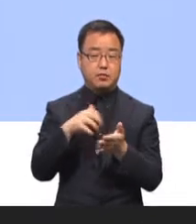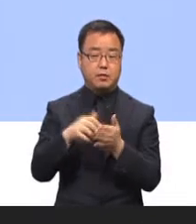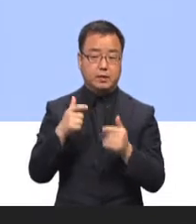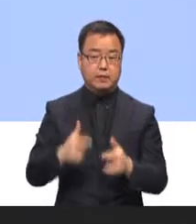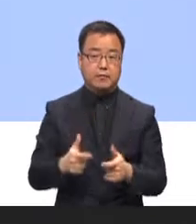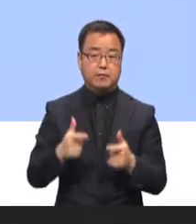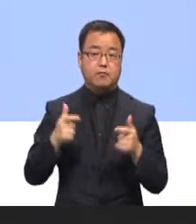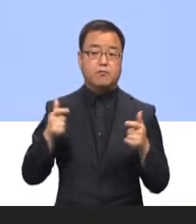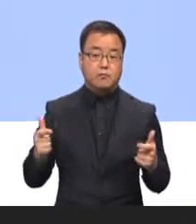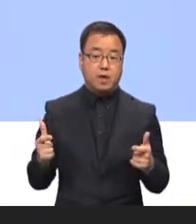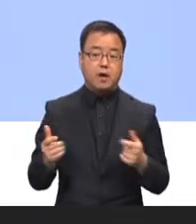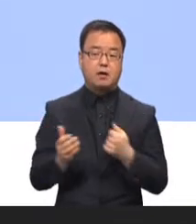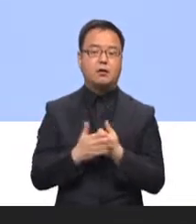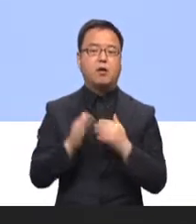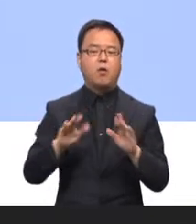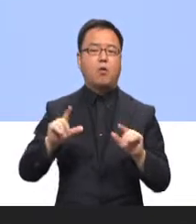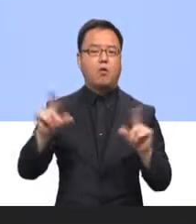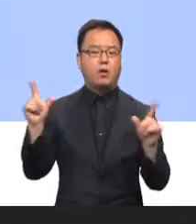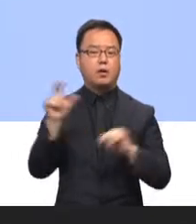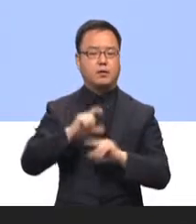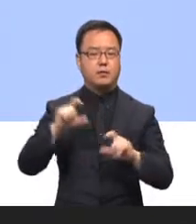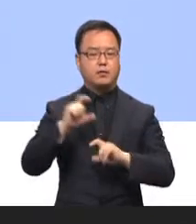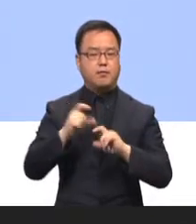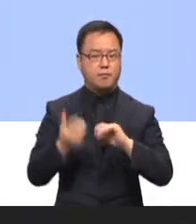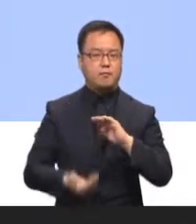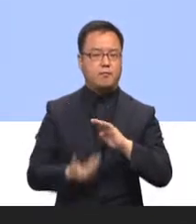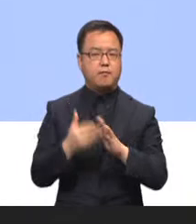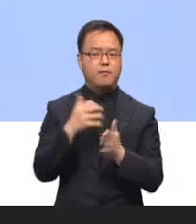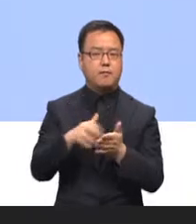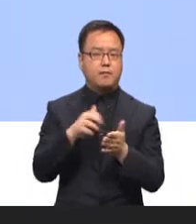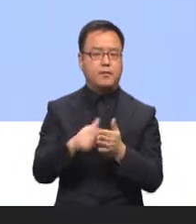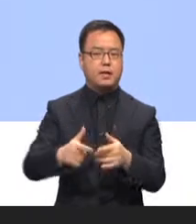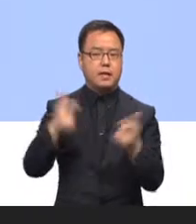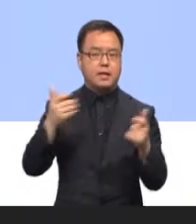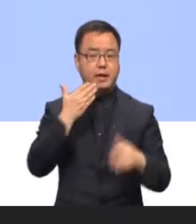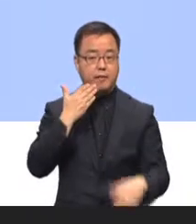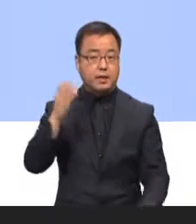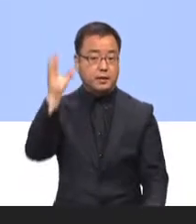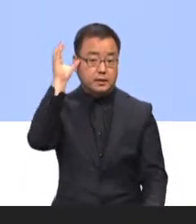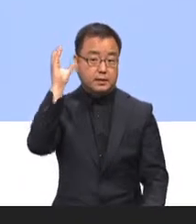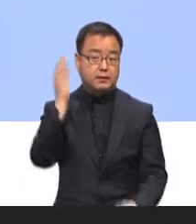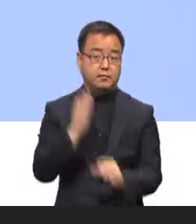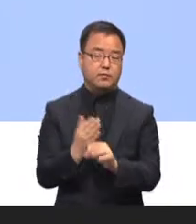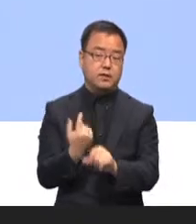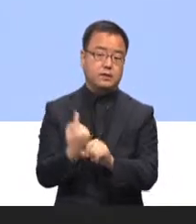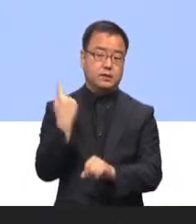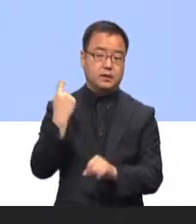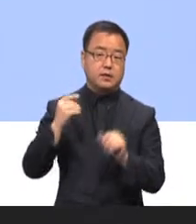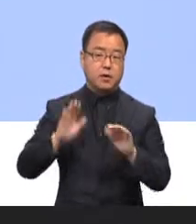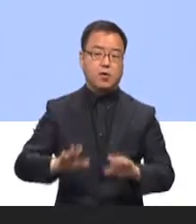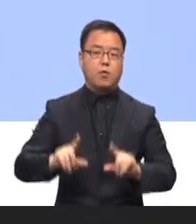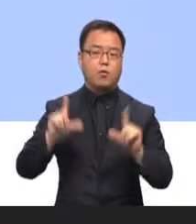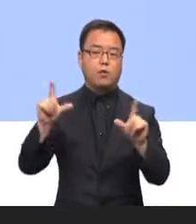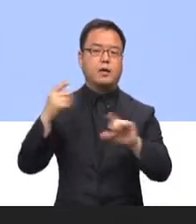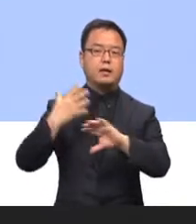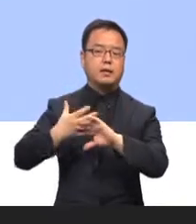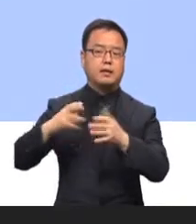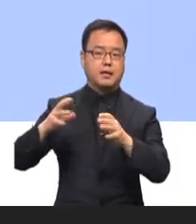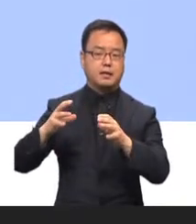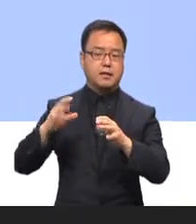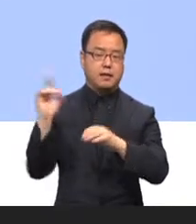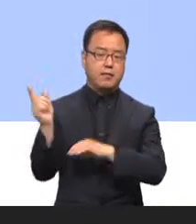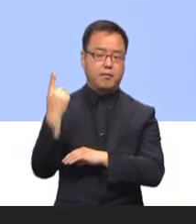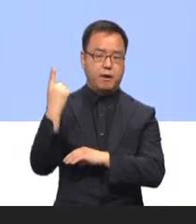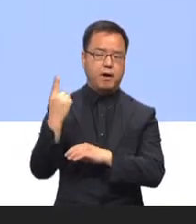올해도 좀 최다 관중 수 동원할 수 있을지 기대를 모으고 있습니다 지난해에 이어서 올해도 해외파가 좀 대세를 이루고